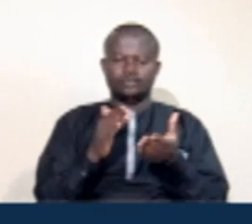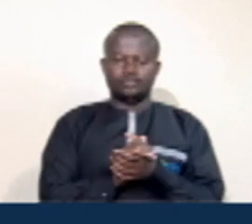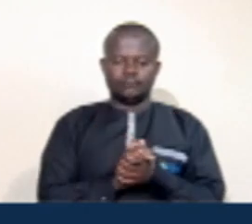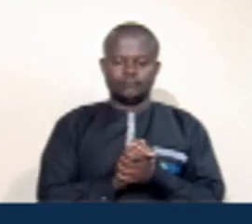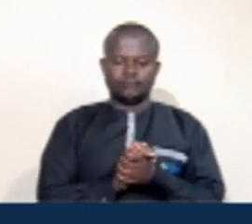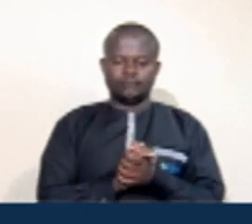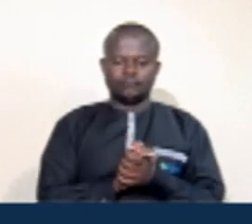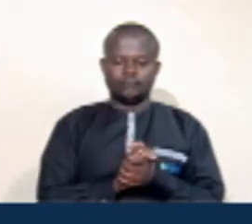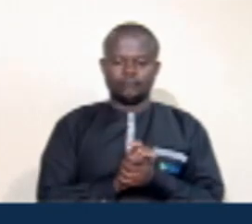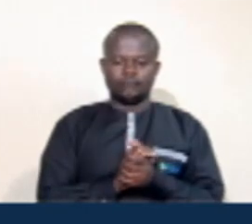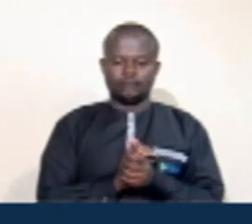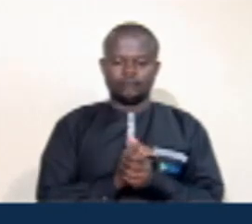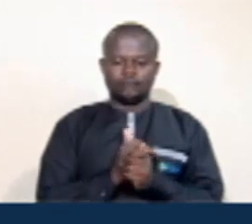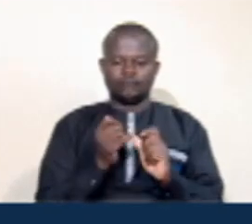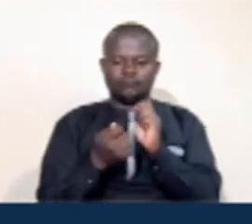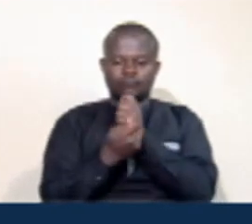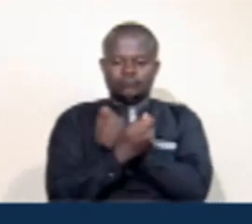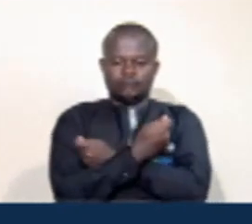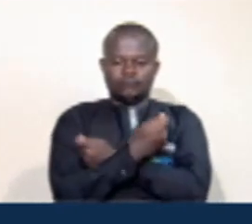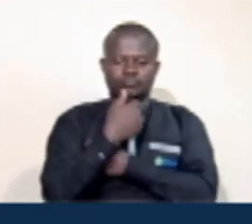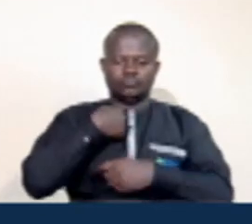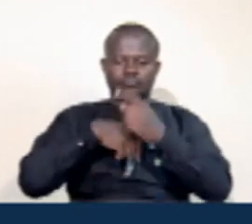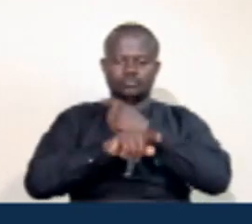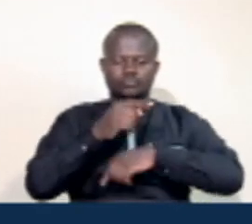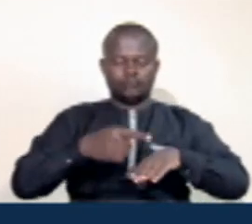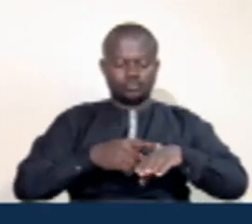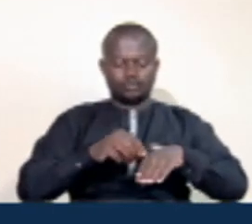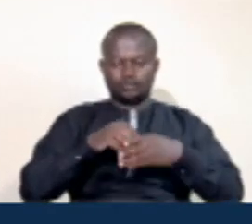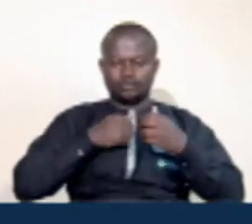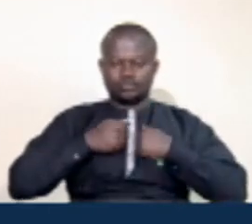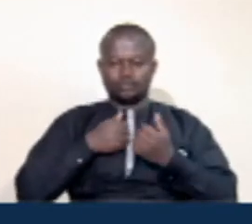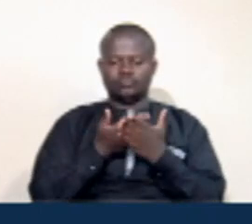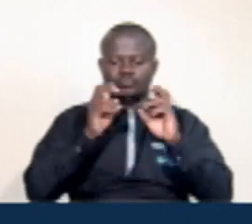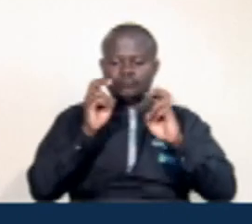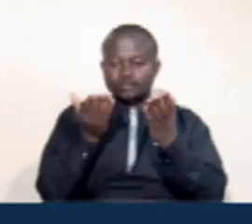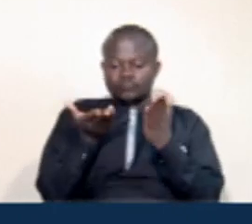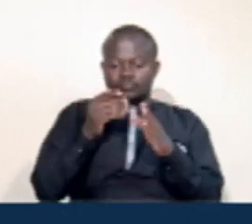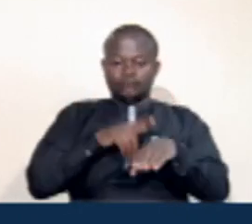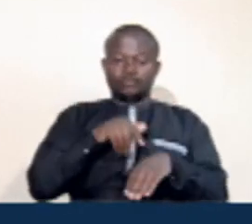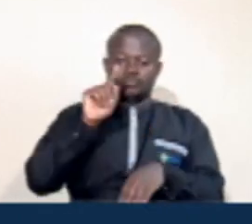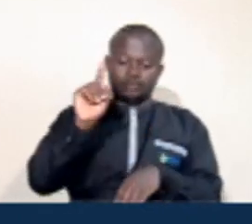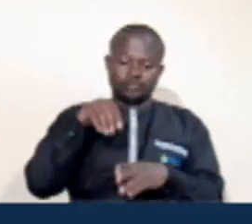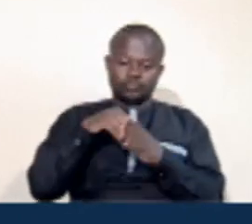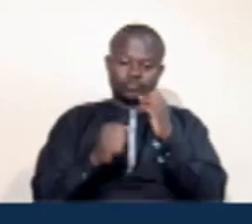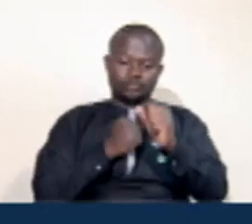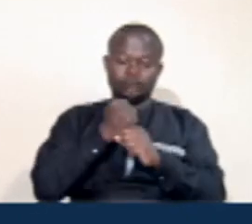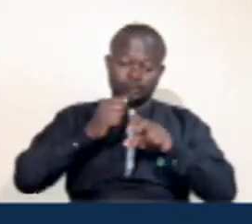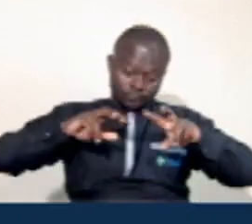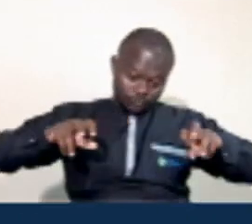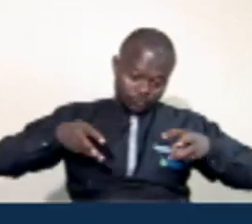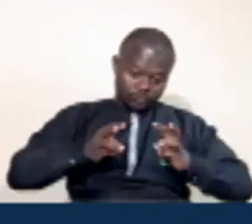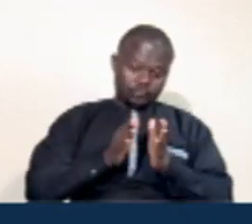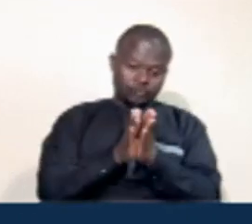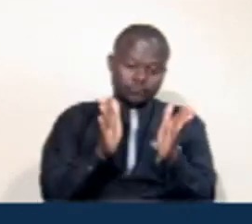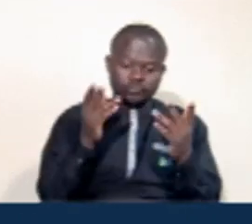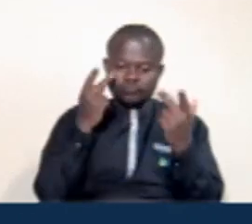cyane duhindure ingingo tubabwire ko abafite ubumuga bw'uruhu mu Rwanda basaba ko nibura inshuro imwe mu mwaka bajya bapimwa mu buryo